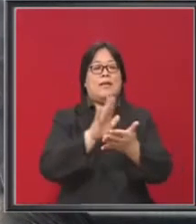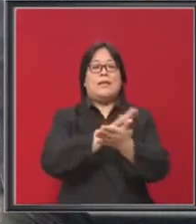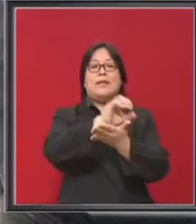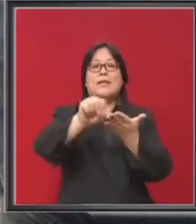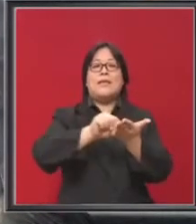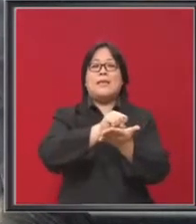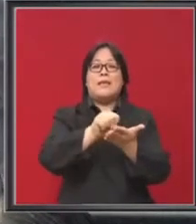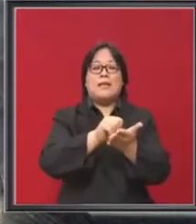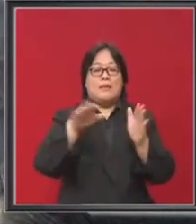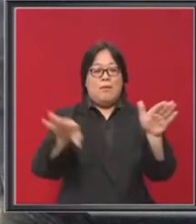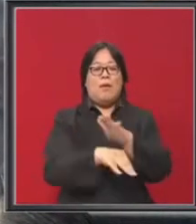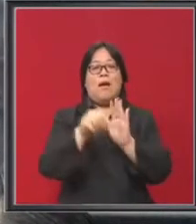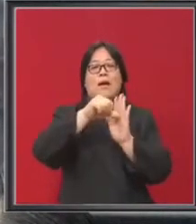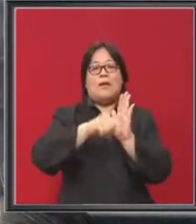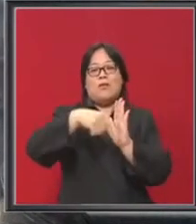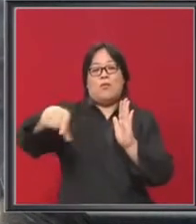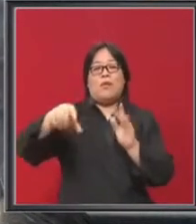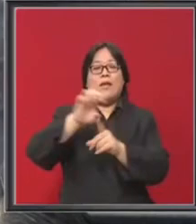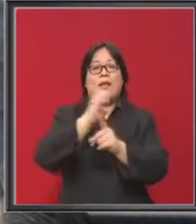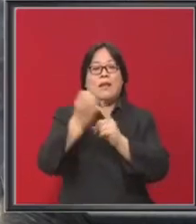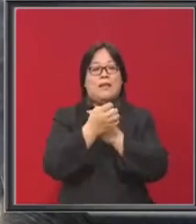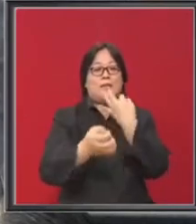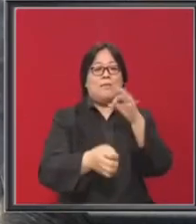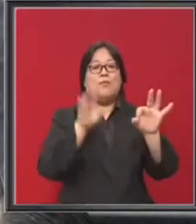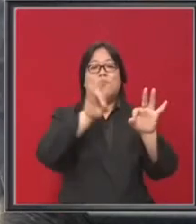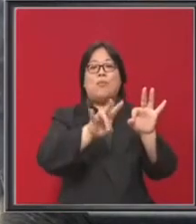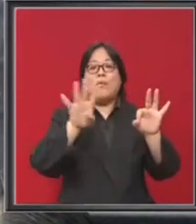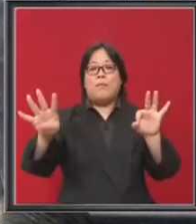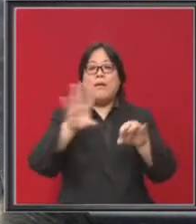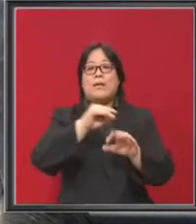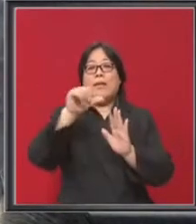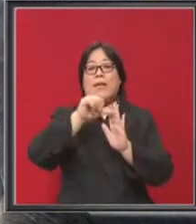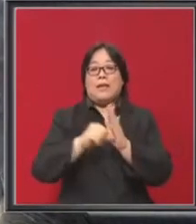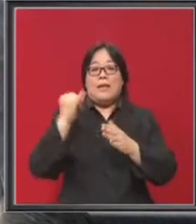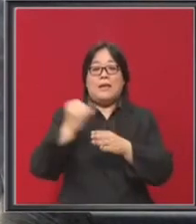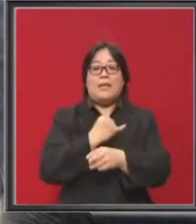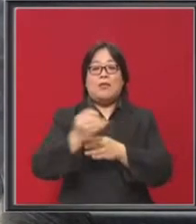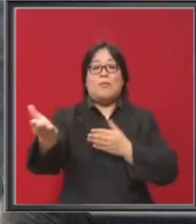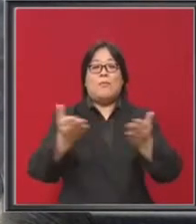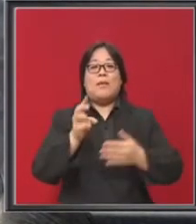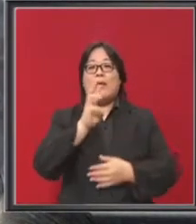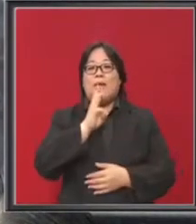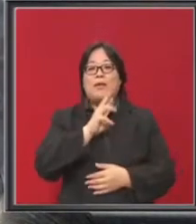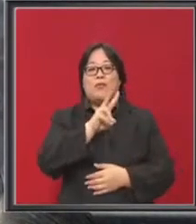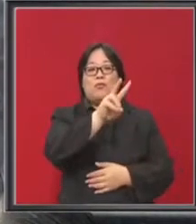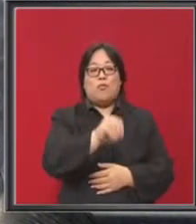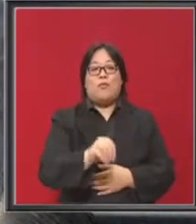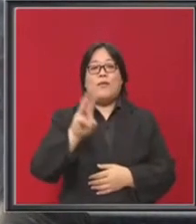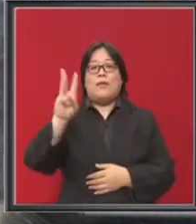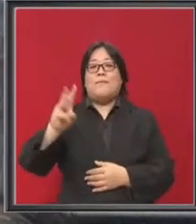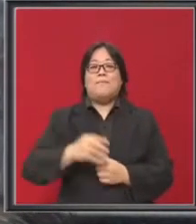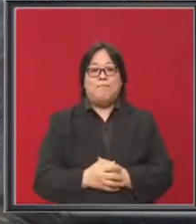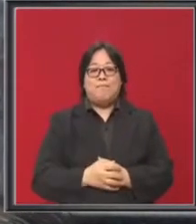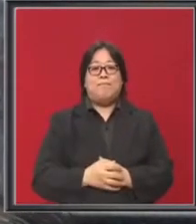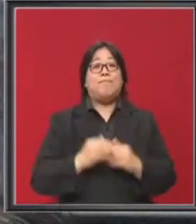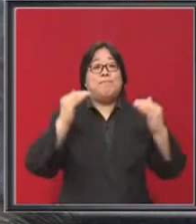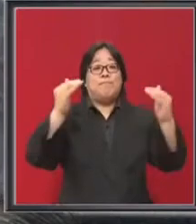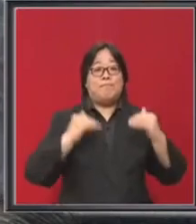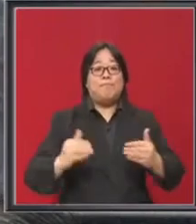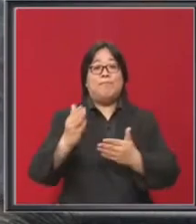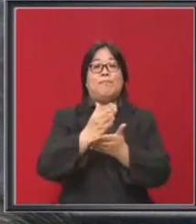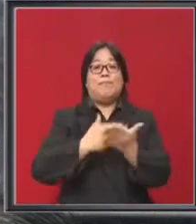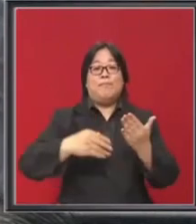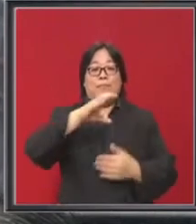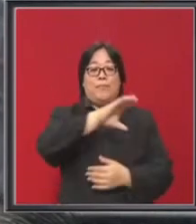kertas hias akan dibawa akta quality alam sekeliling 1174 danakta industri penghematan air 2006 selain depan